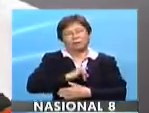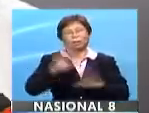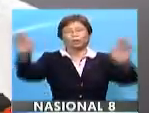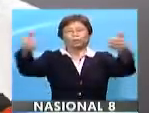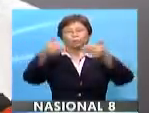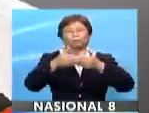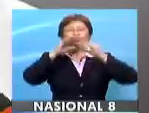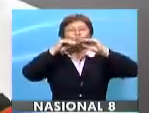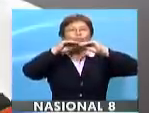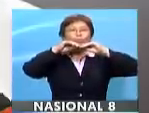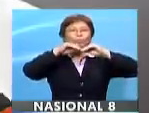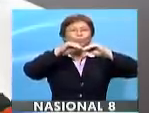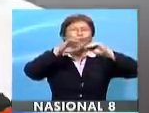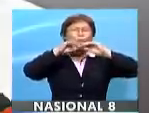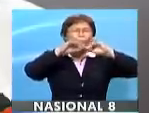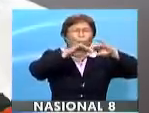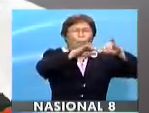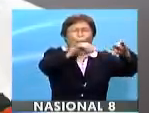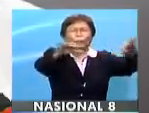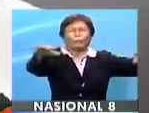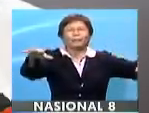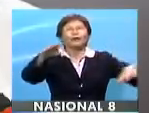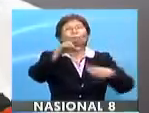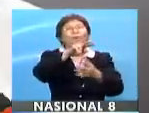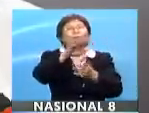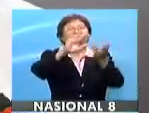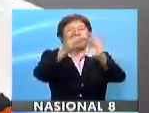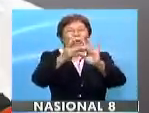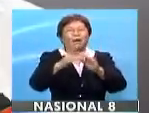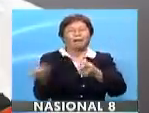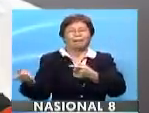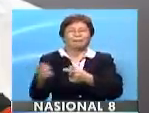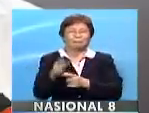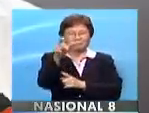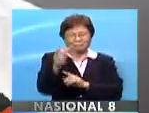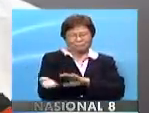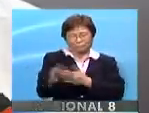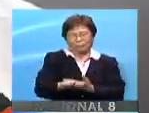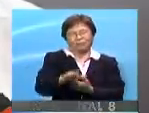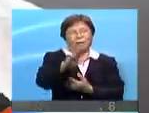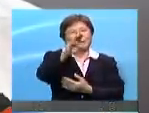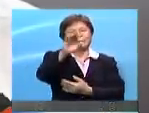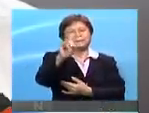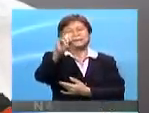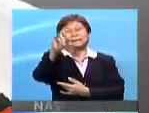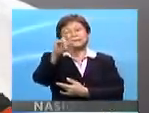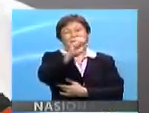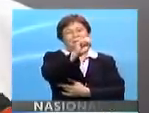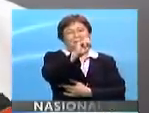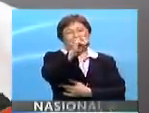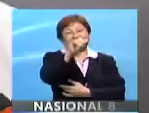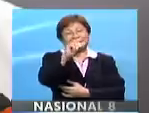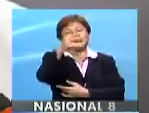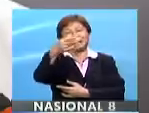segala cerita-cerita di media sosial yang mengaitkan kematian Allahyarhamah Siti Haryati